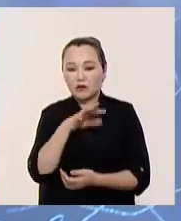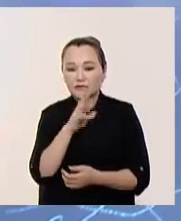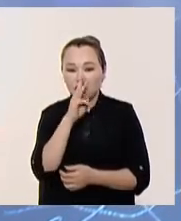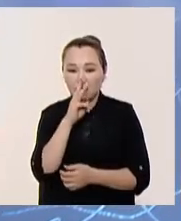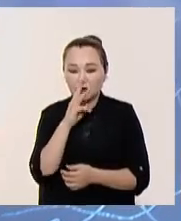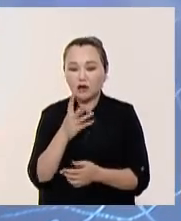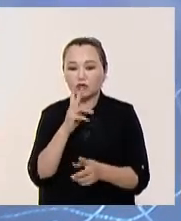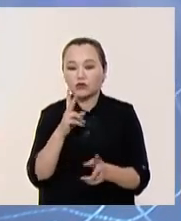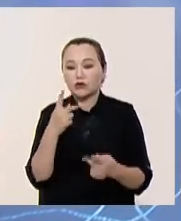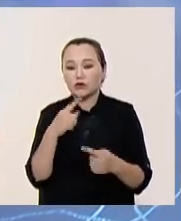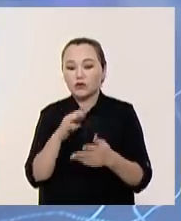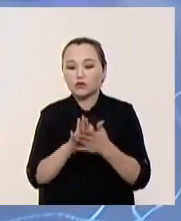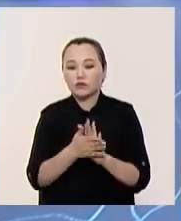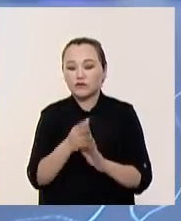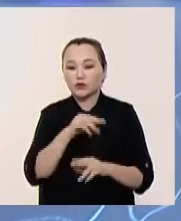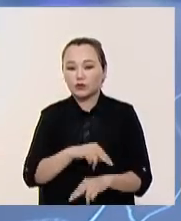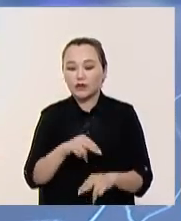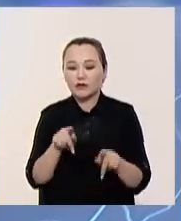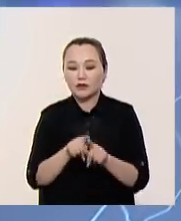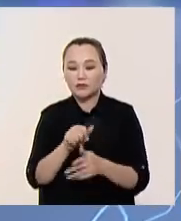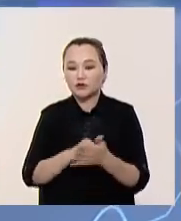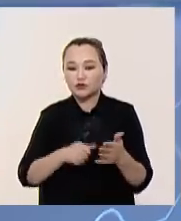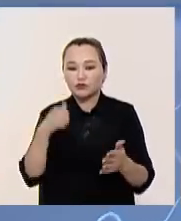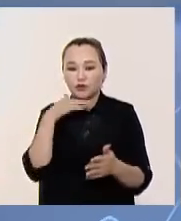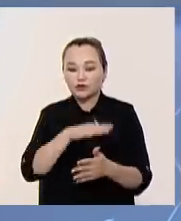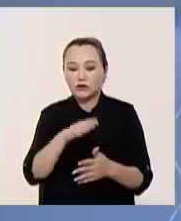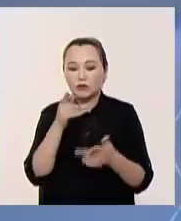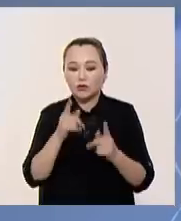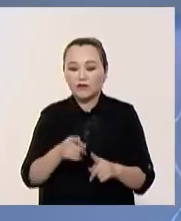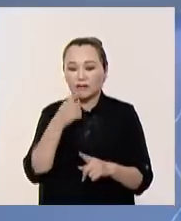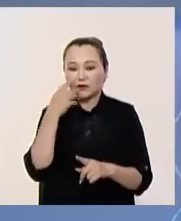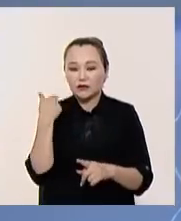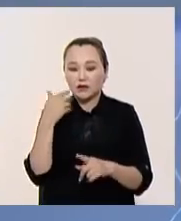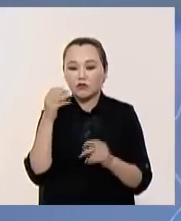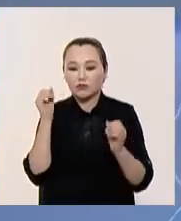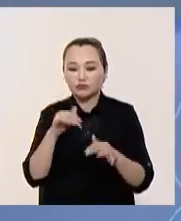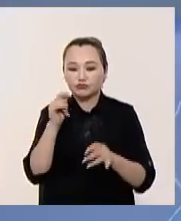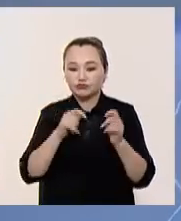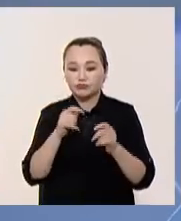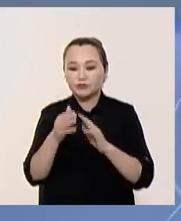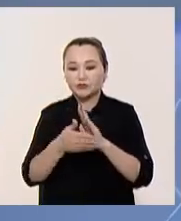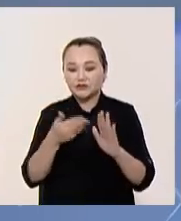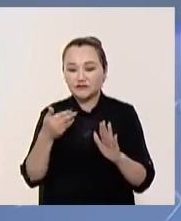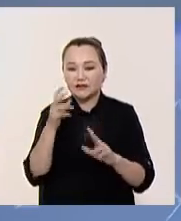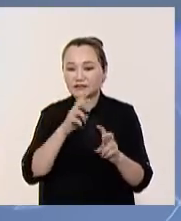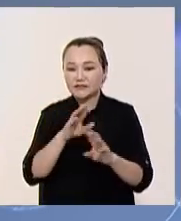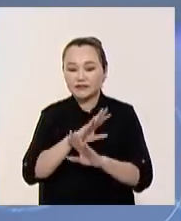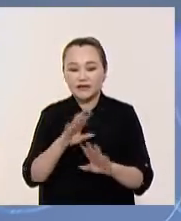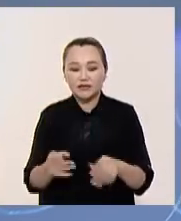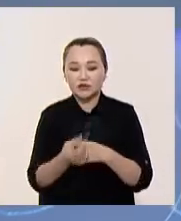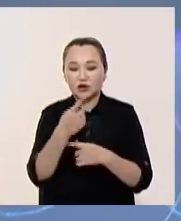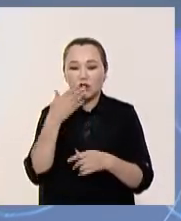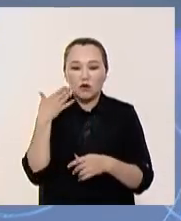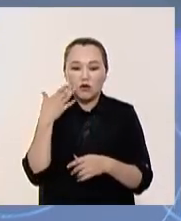заработная плата, других – условия труда. И таких причин множество. Но буквально накануне на Курултае президент призвал не искать источника